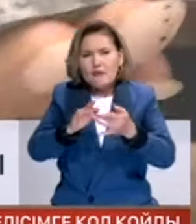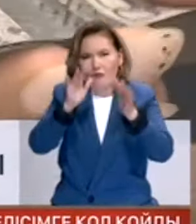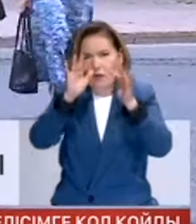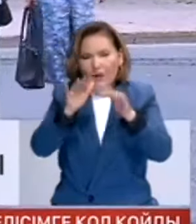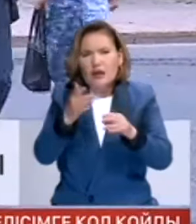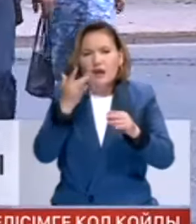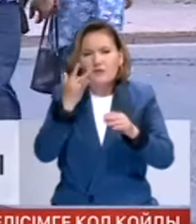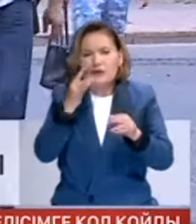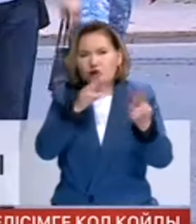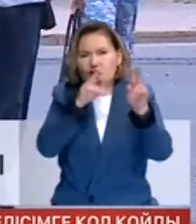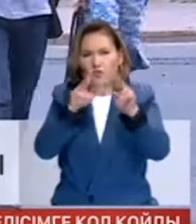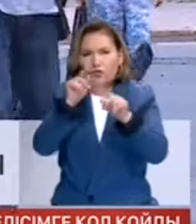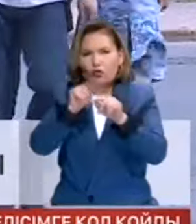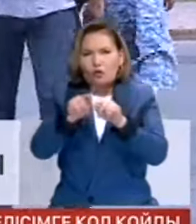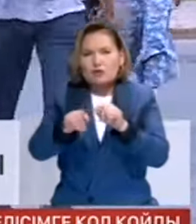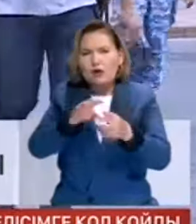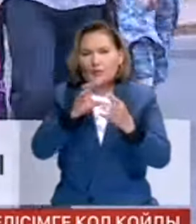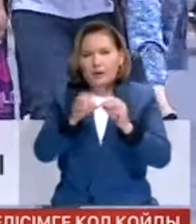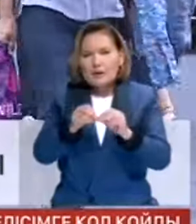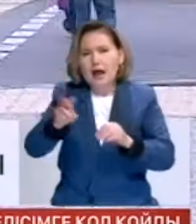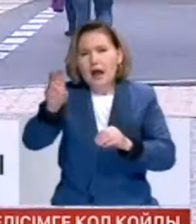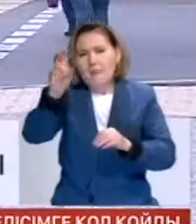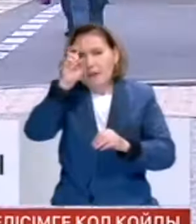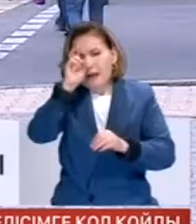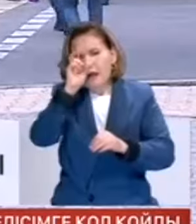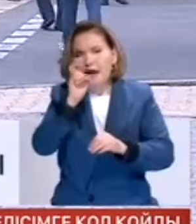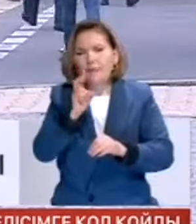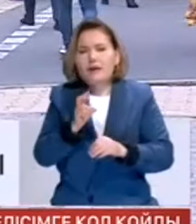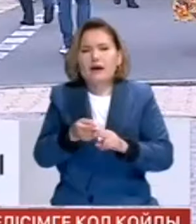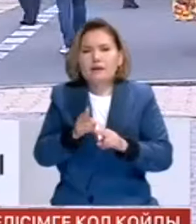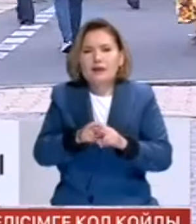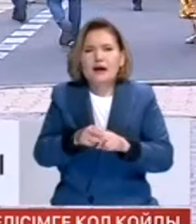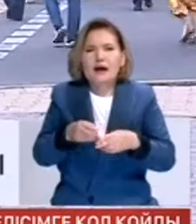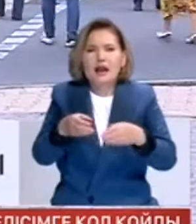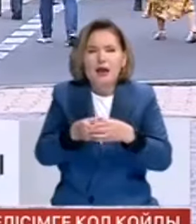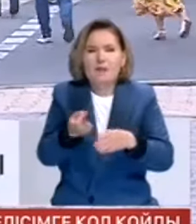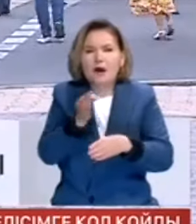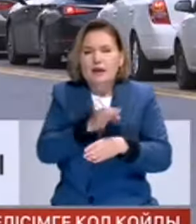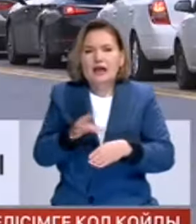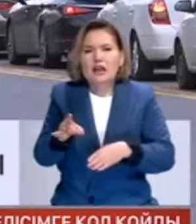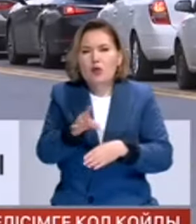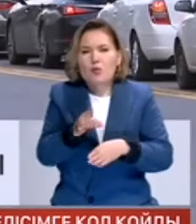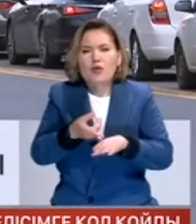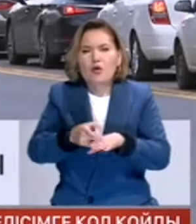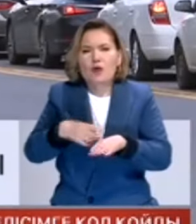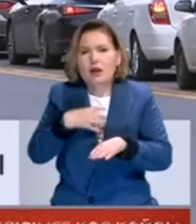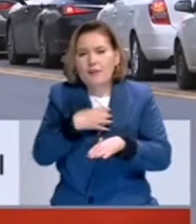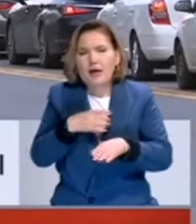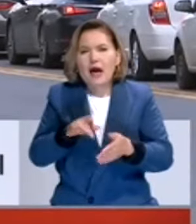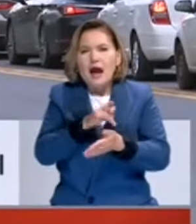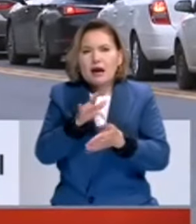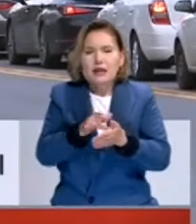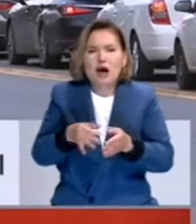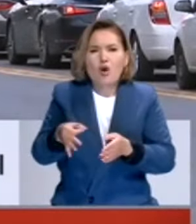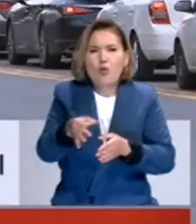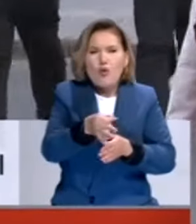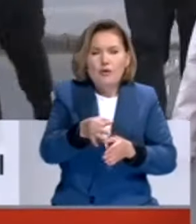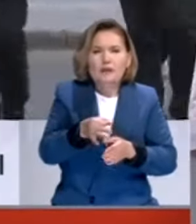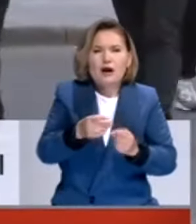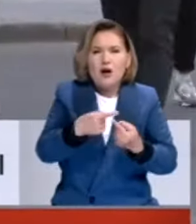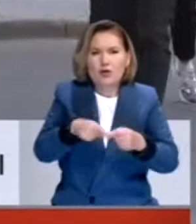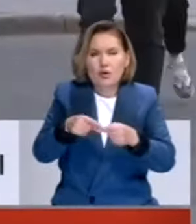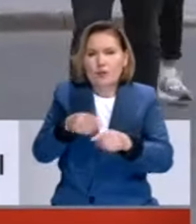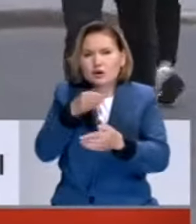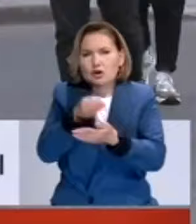ұдайы мониторинг жүргізіледі. Оған мемлекеттік кірістер департаментінің республикалық маңызы бар қалалар мен облыстардағы